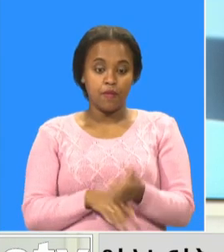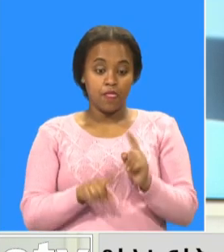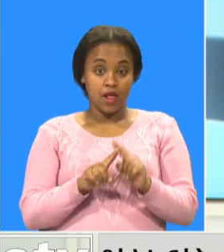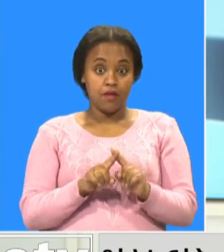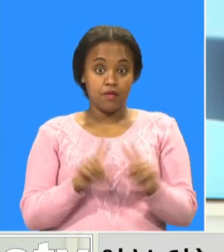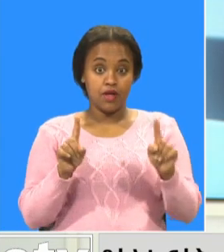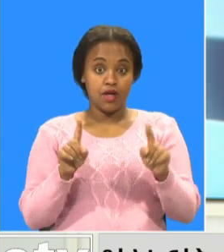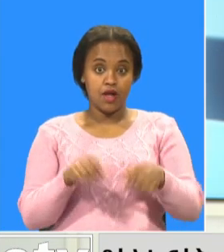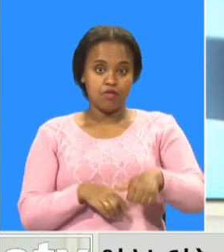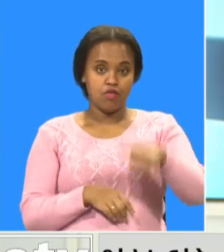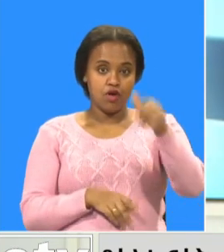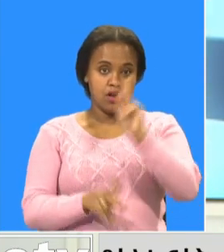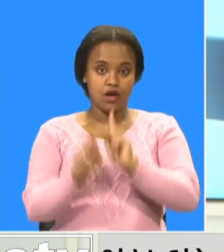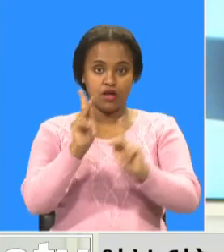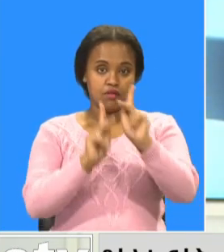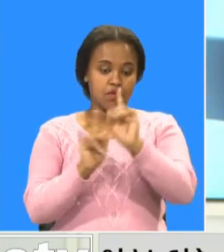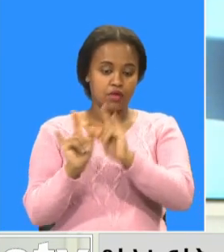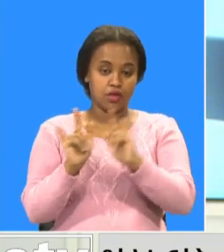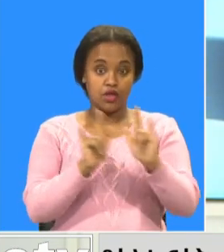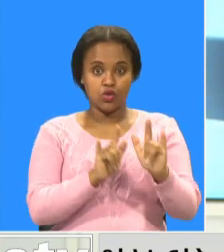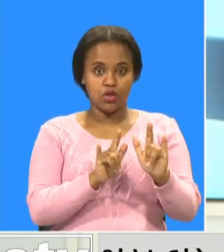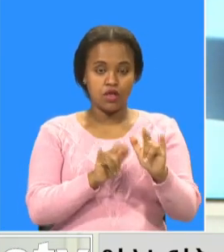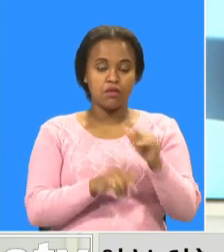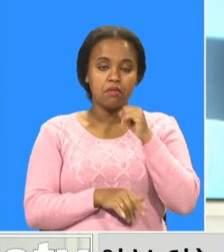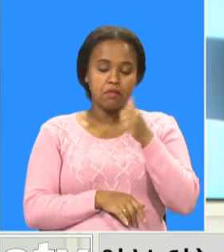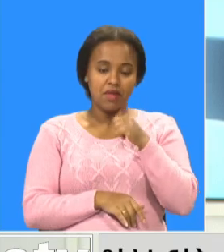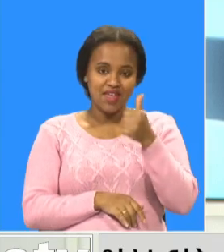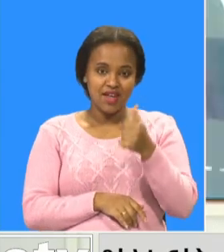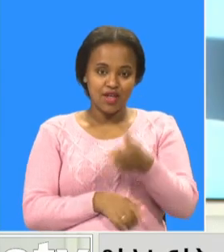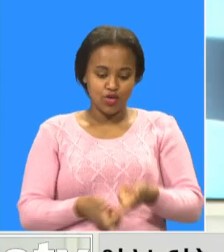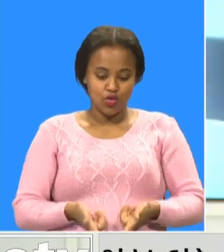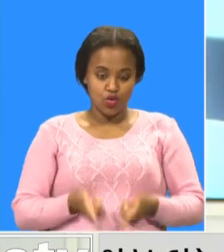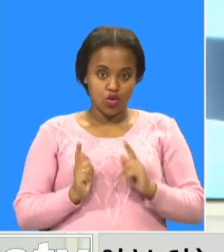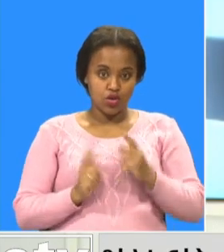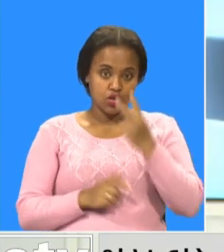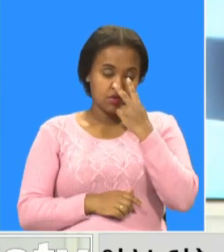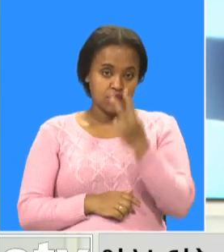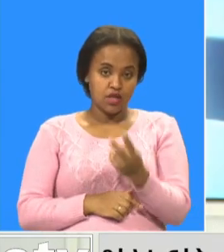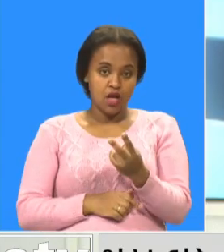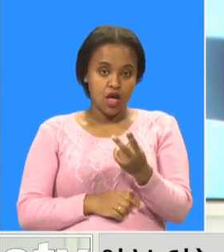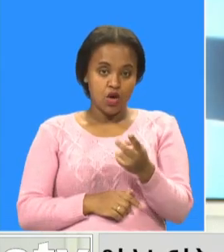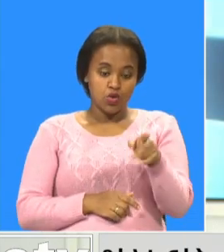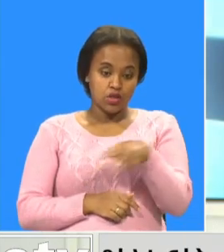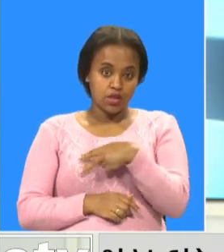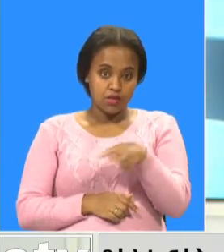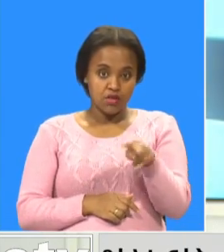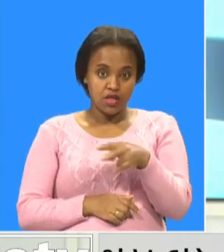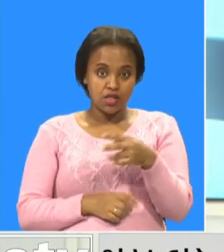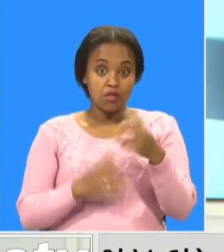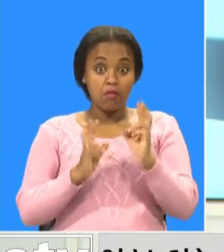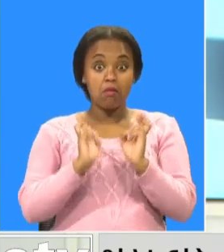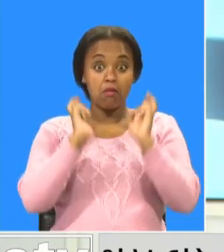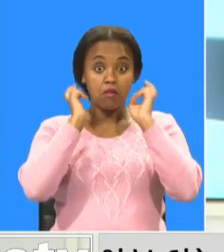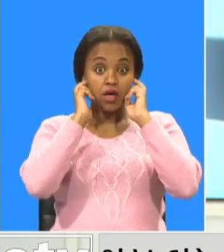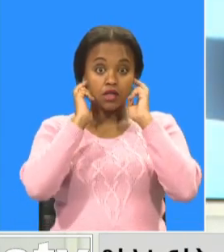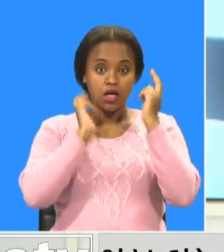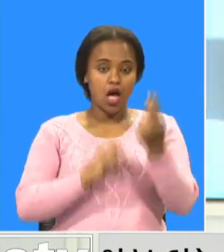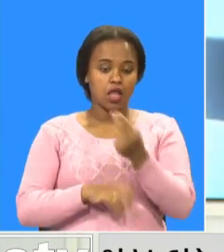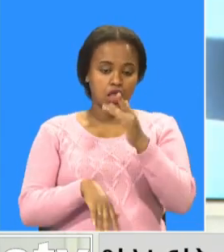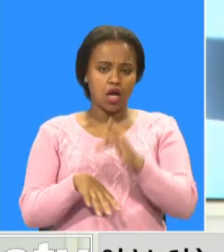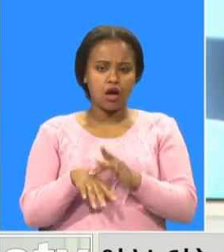በተለይ በዋናነት አሁን በህብረተሰቡ ዘንድ ያው በየዕለት ኑሯችን እንደምናየው ስንመላለስ የማስክ አጠቃቀም ላይ በጣም ብዙ